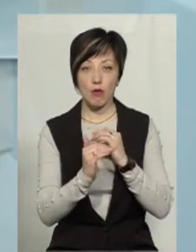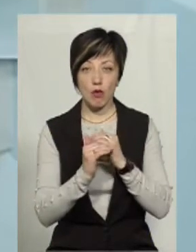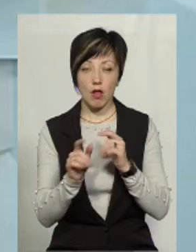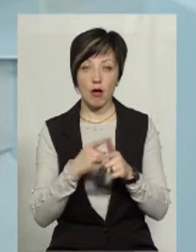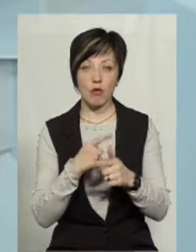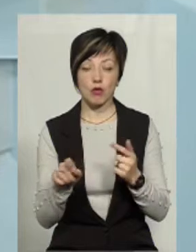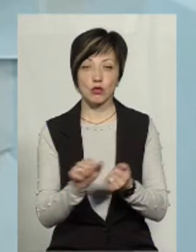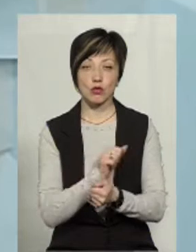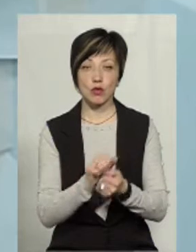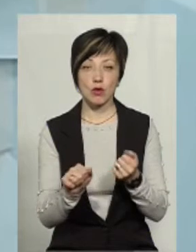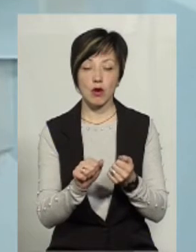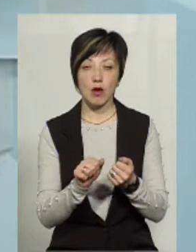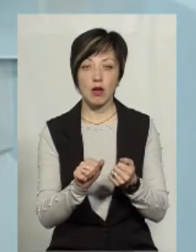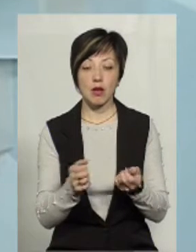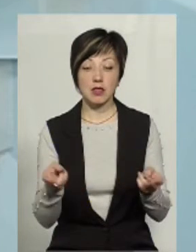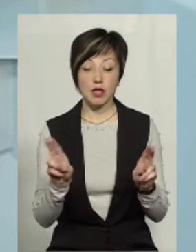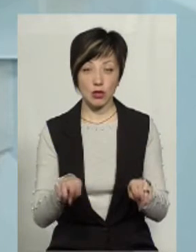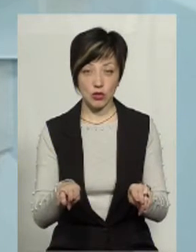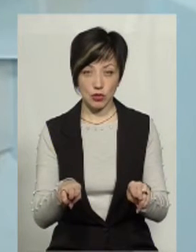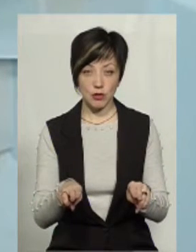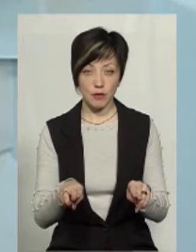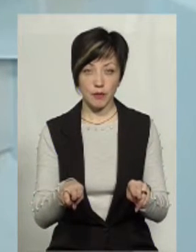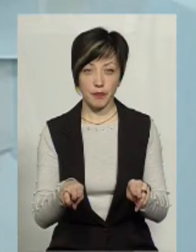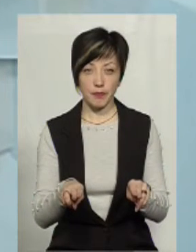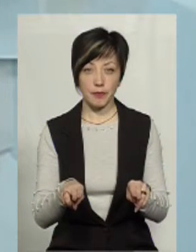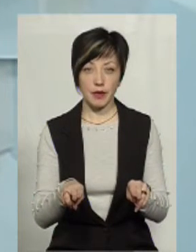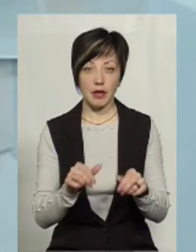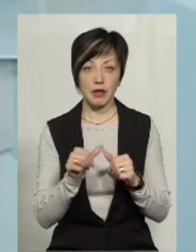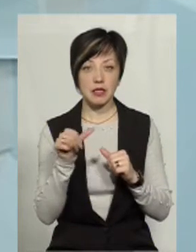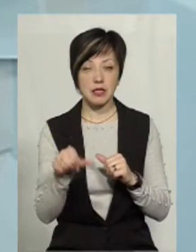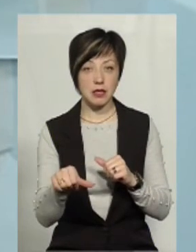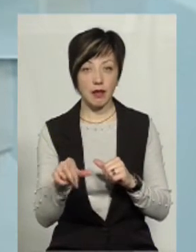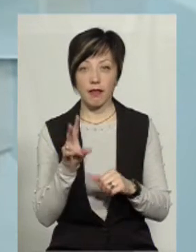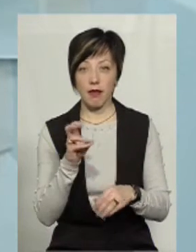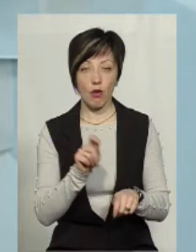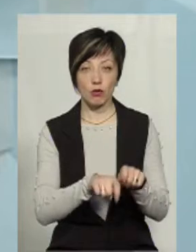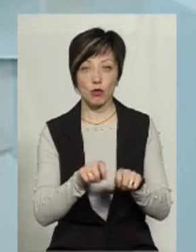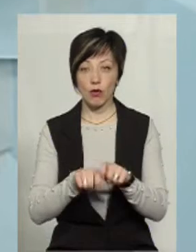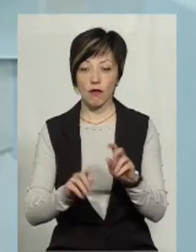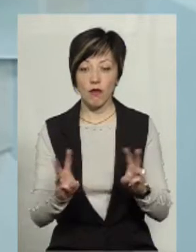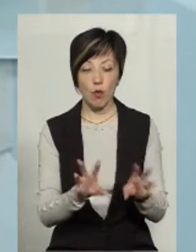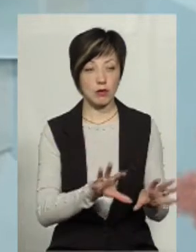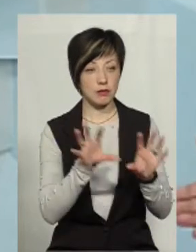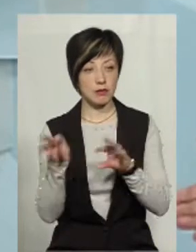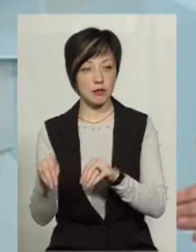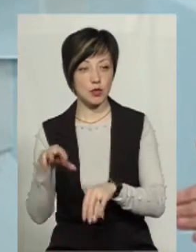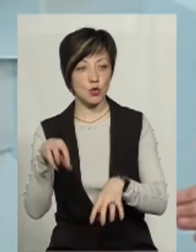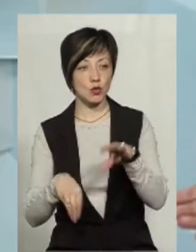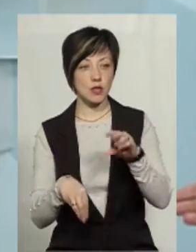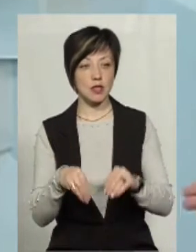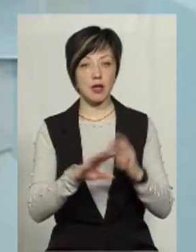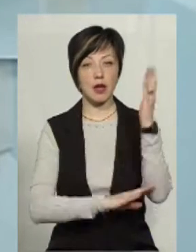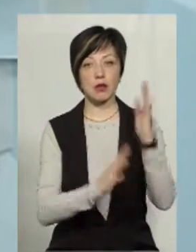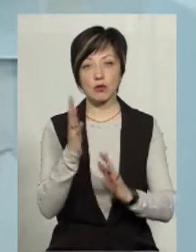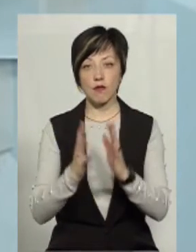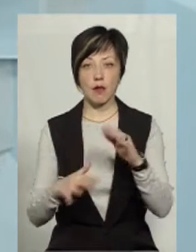чи навіть сухар, після жнивні залишки з них неконтрольований вогонь може перейти на сусідні лісові